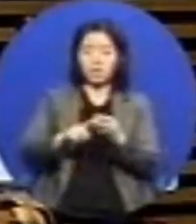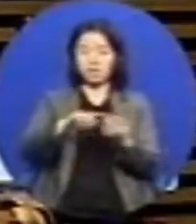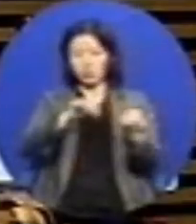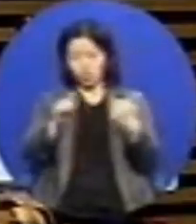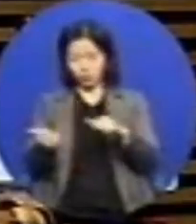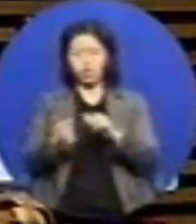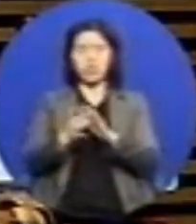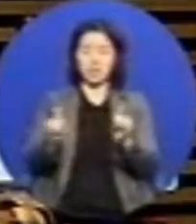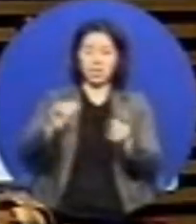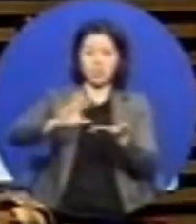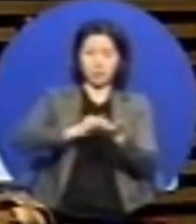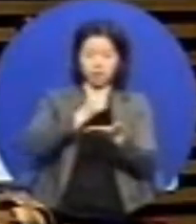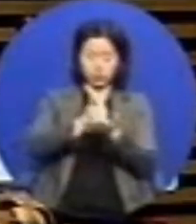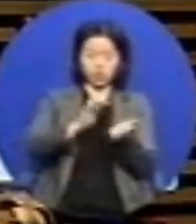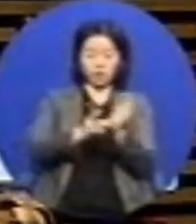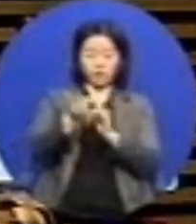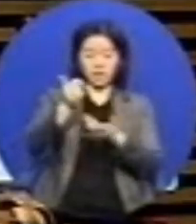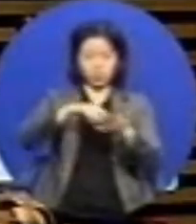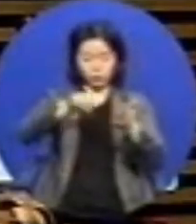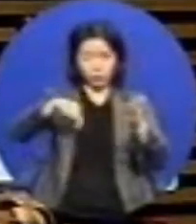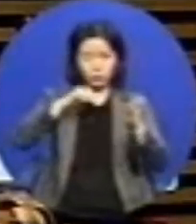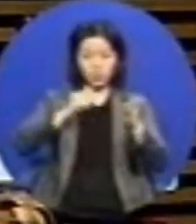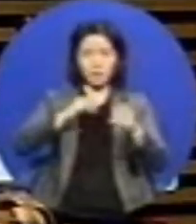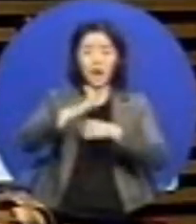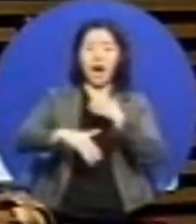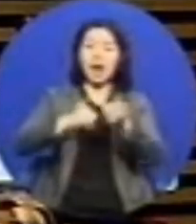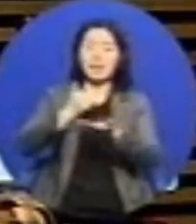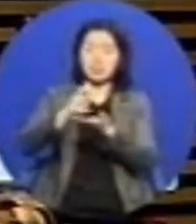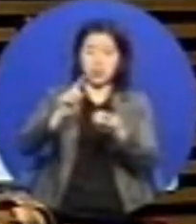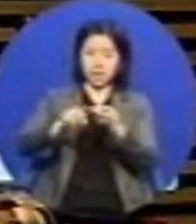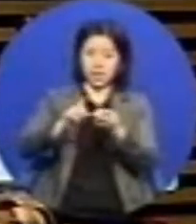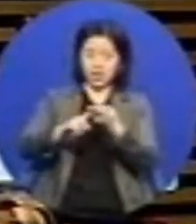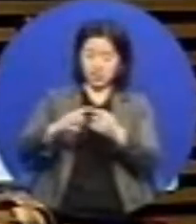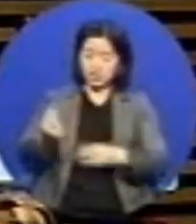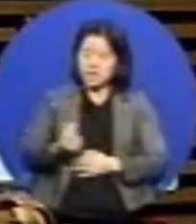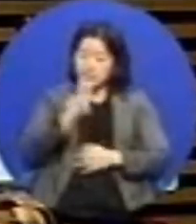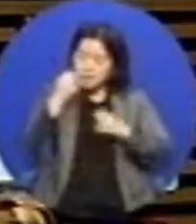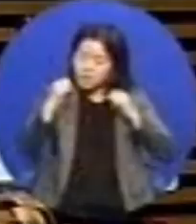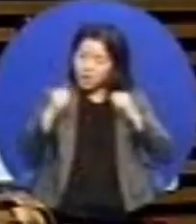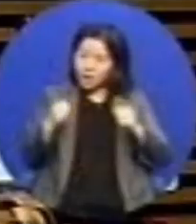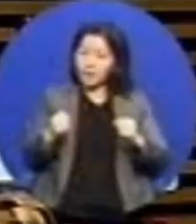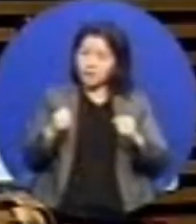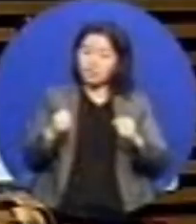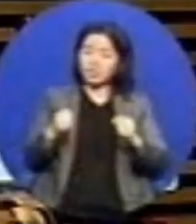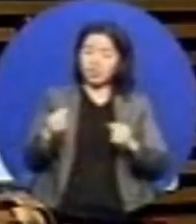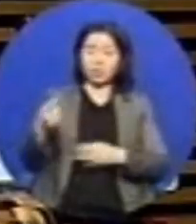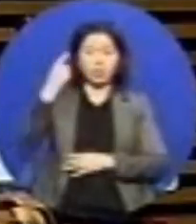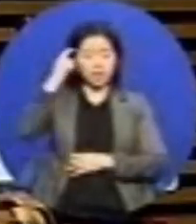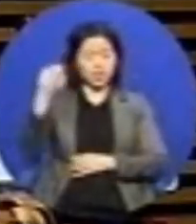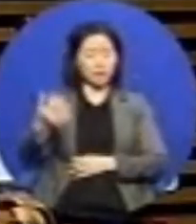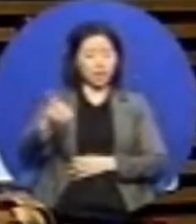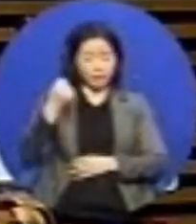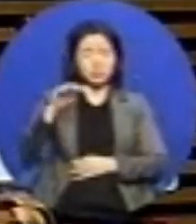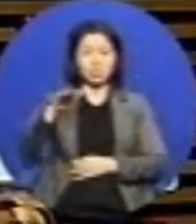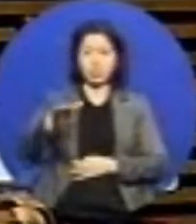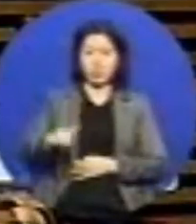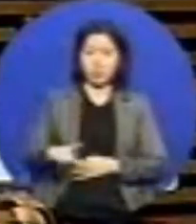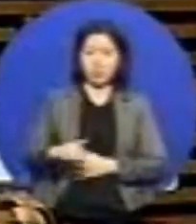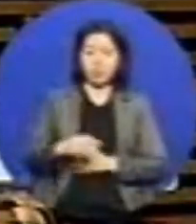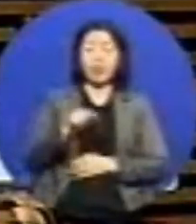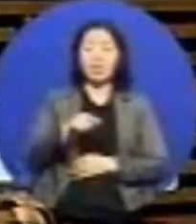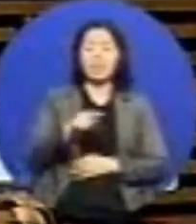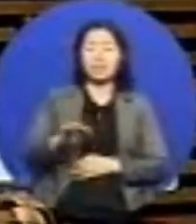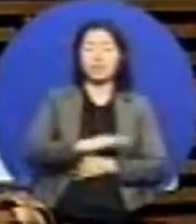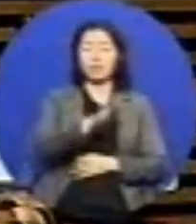그리스도 예수 안에서 하나님께 대하여 는 살아있는 자 로 여길 지어다 이것이